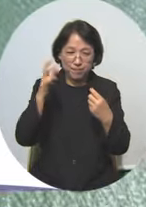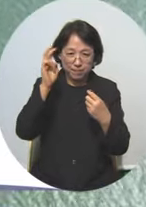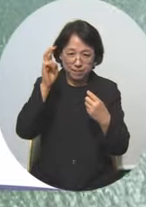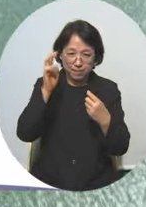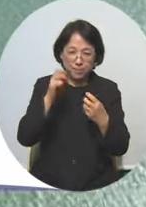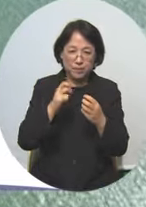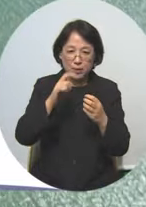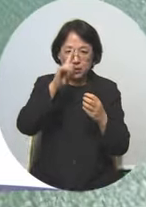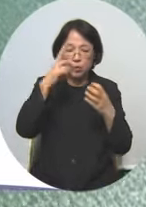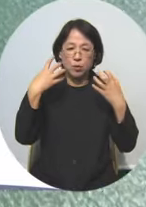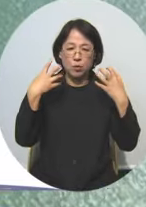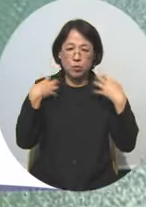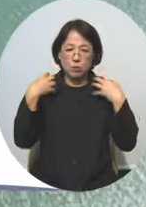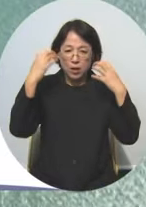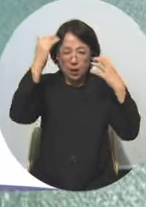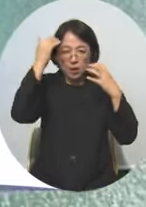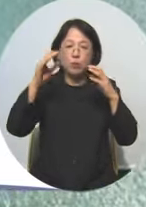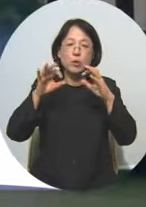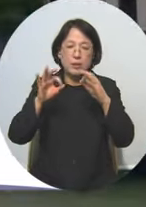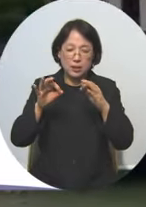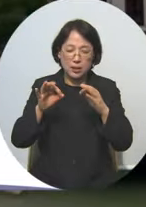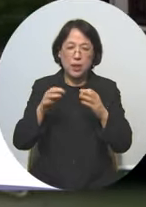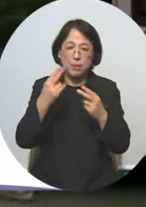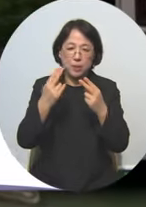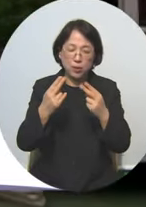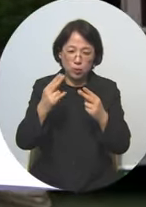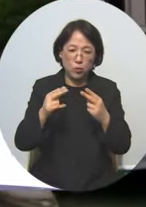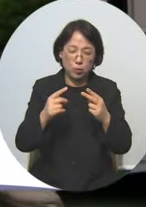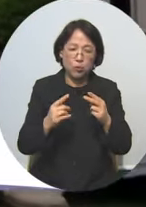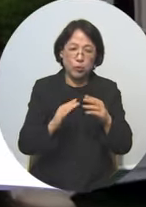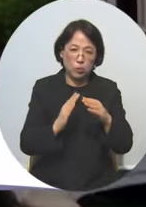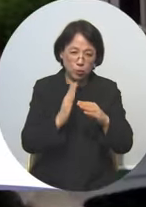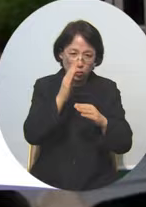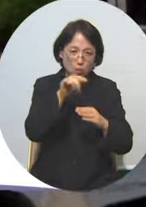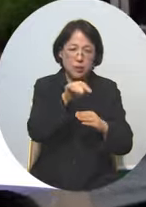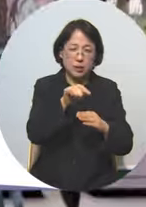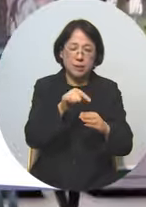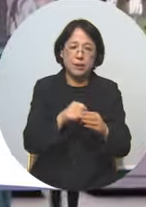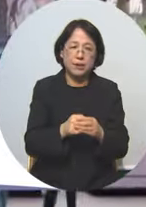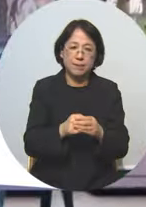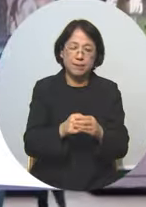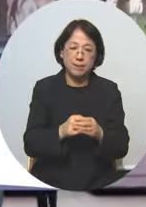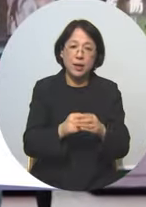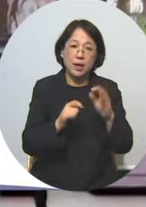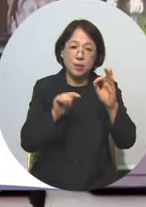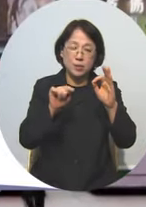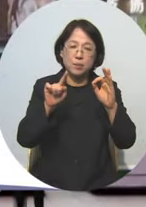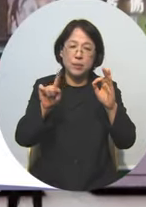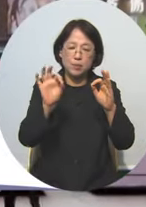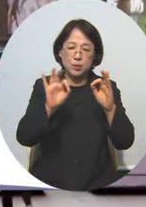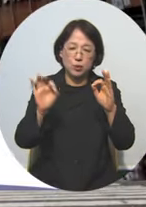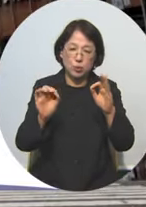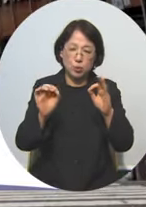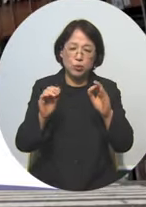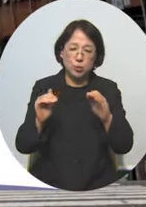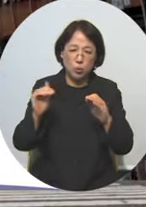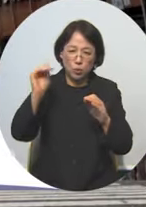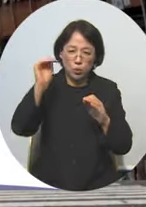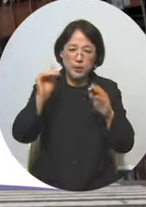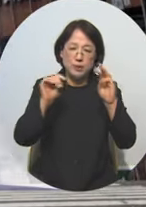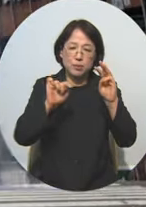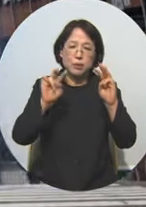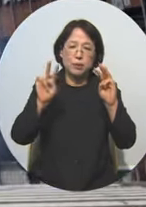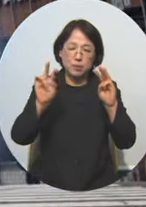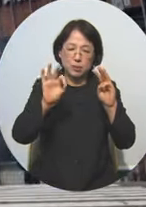전망치보다 높은 수준이며 올해 세계 성장률은 지난 전망보다 0.1%포인트 오른 3.2%로